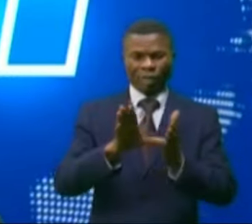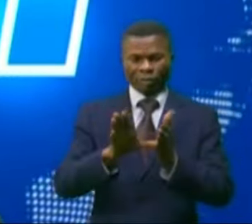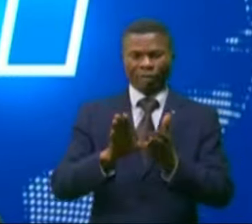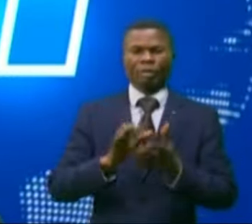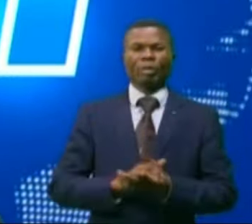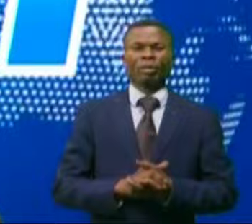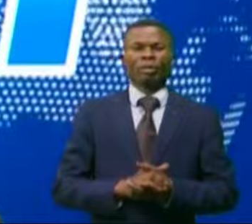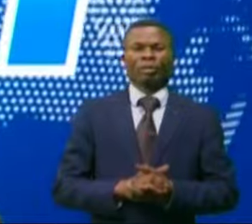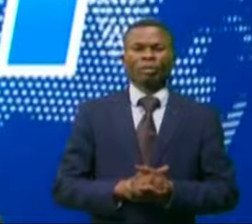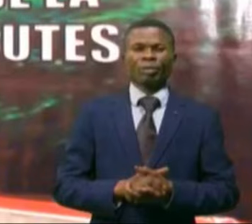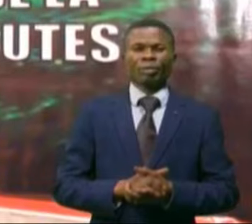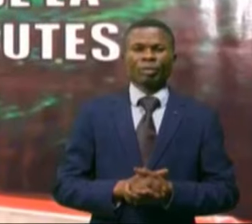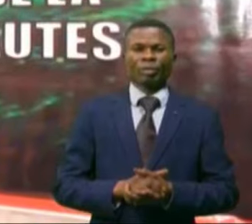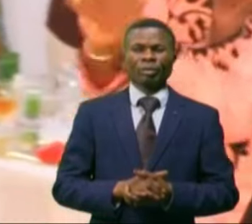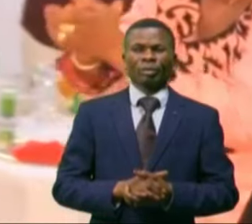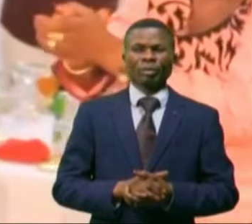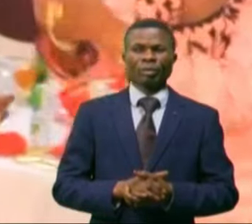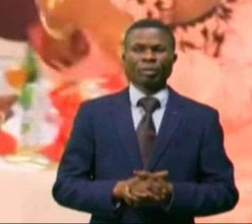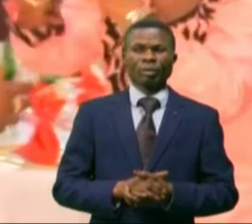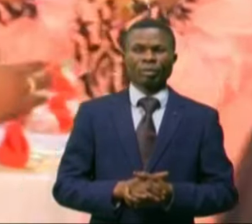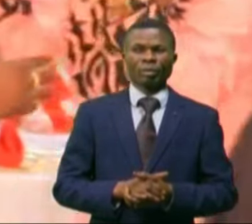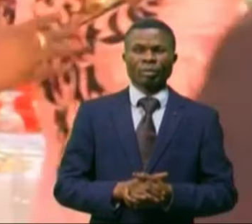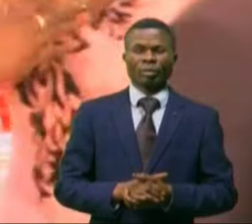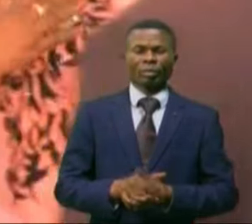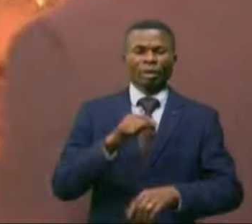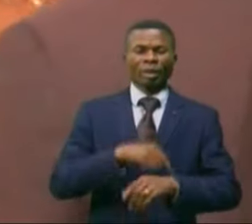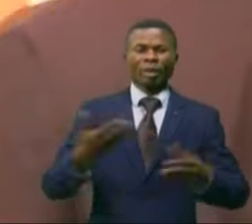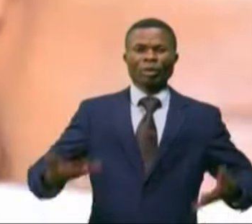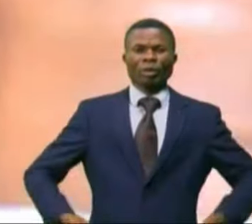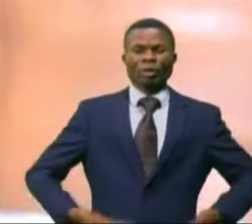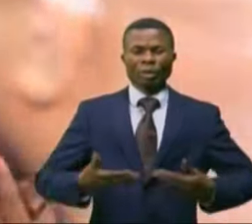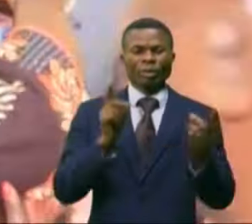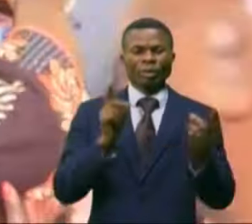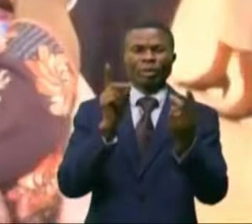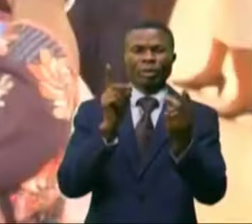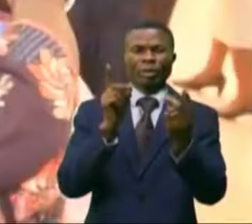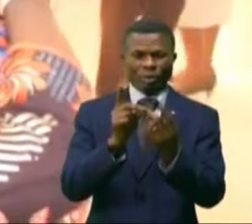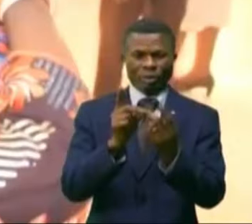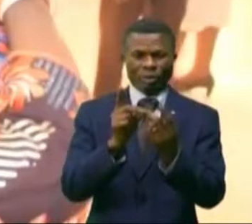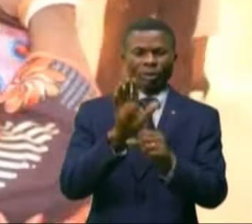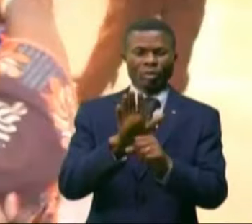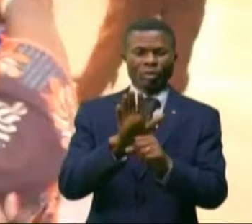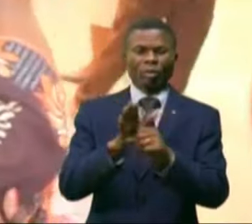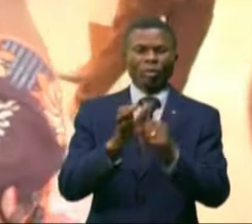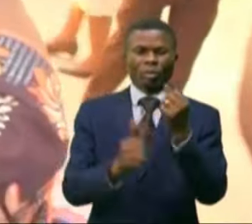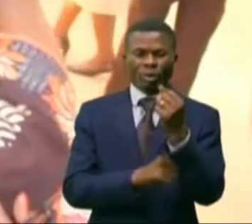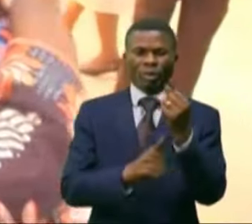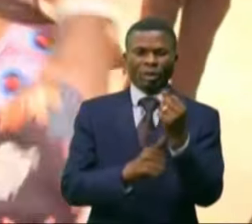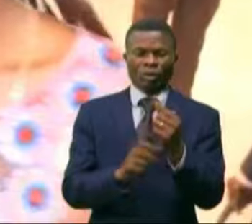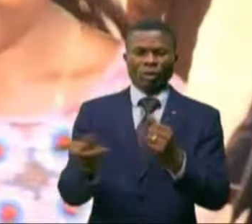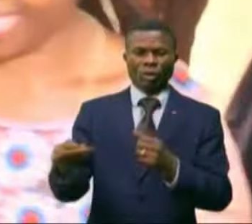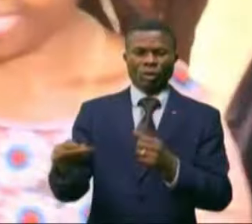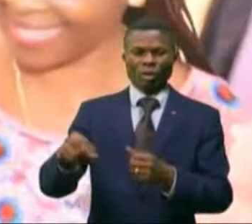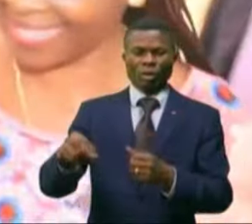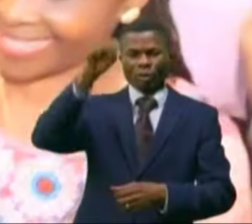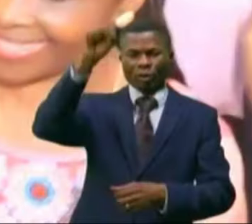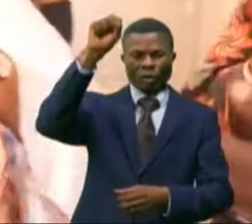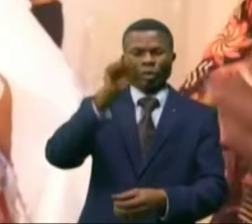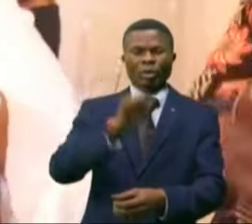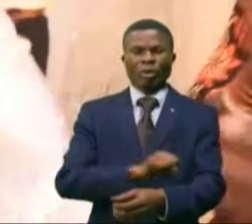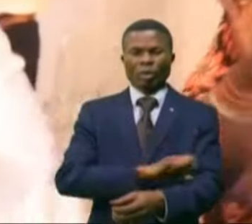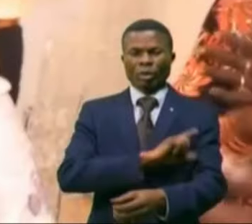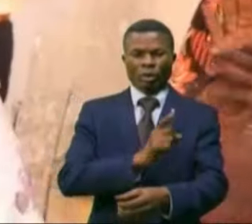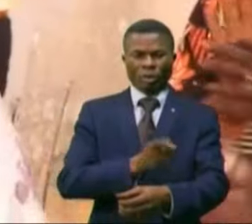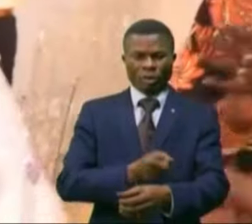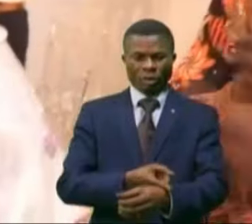commentaires. Un moment chaleureux des retrouvailles et des raffermissements de liens fraternels. Les Bahavu ont